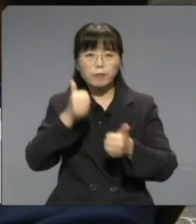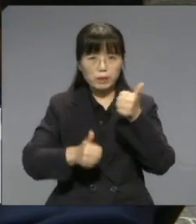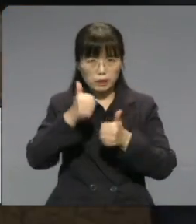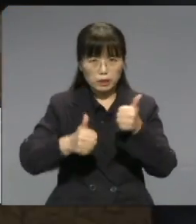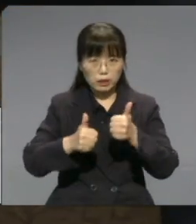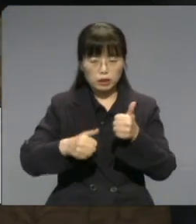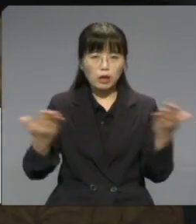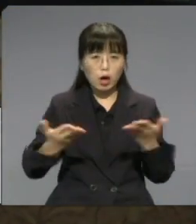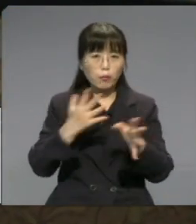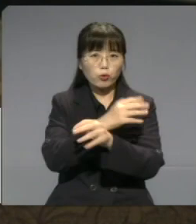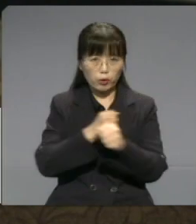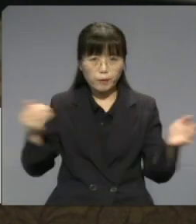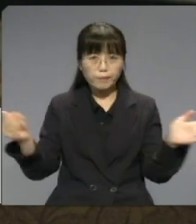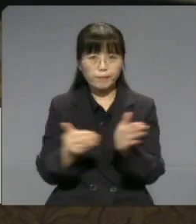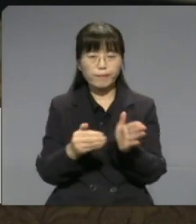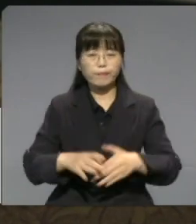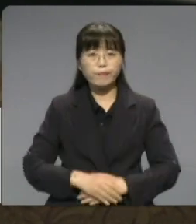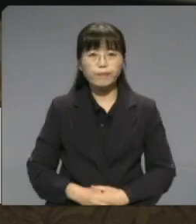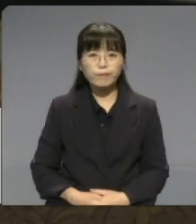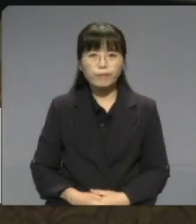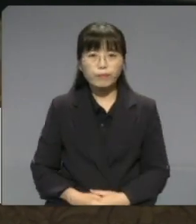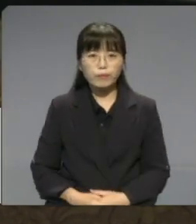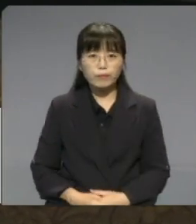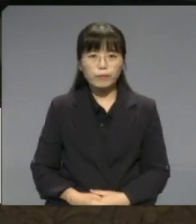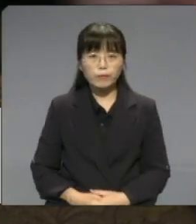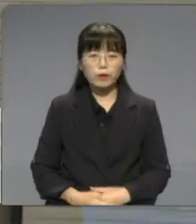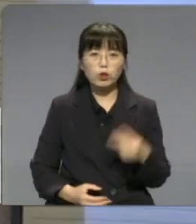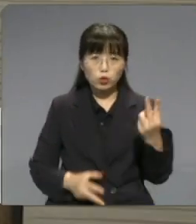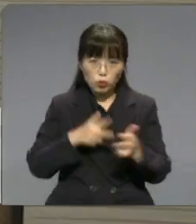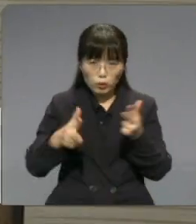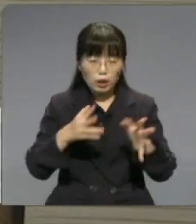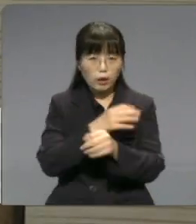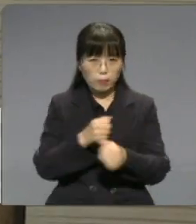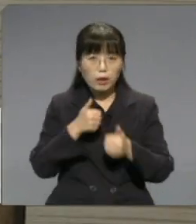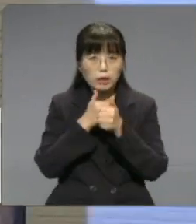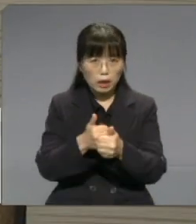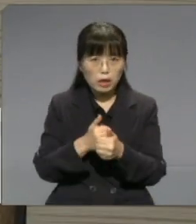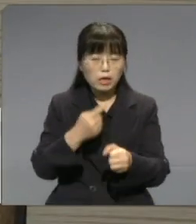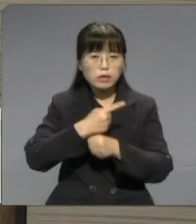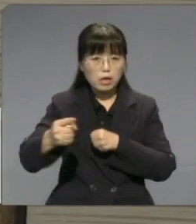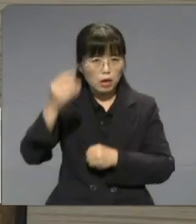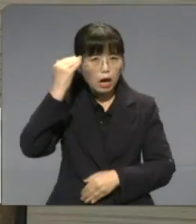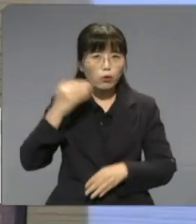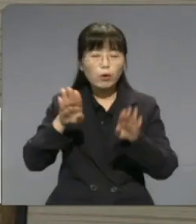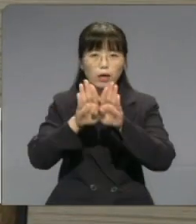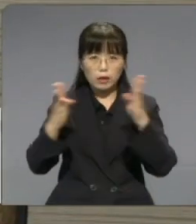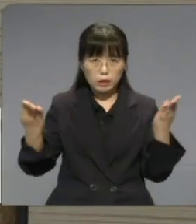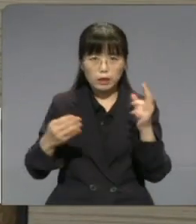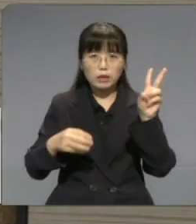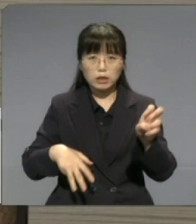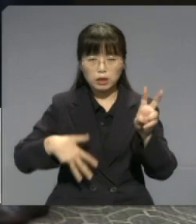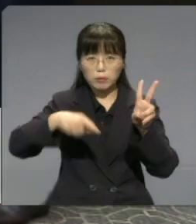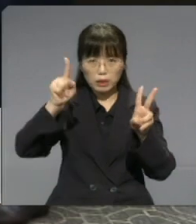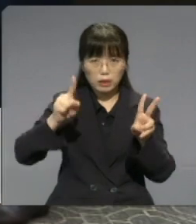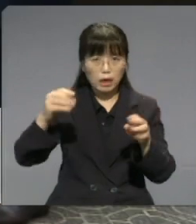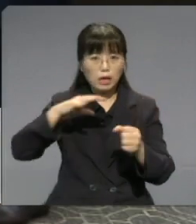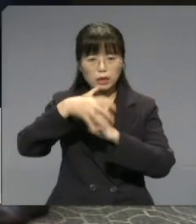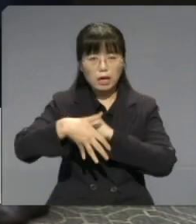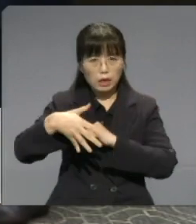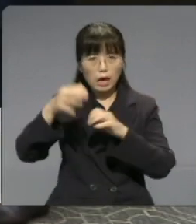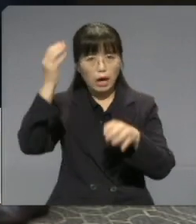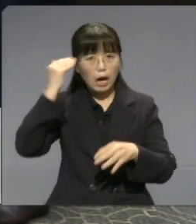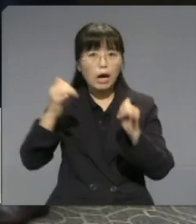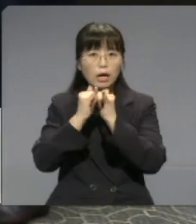업무 협약을 체결했습니다. 두 기관은 협약에 따라 내년 한국에서 열리는 제22차 세계